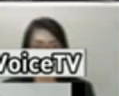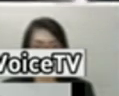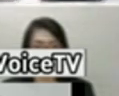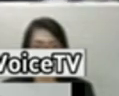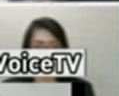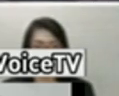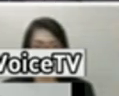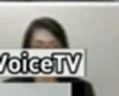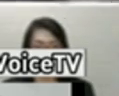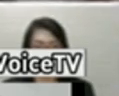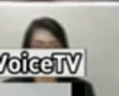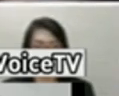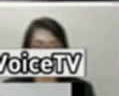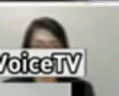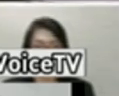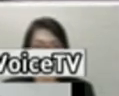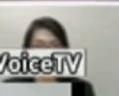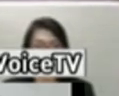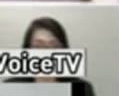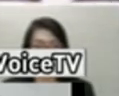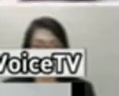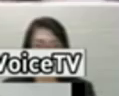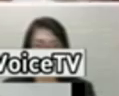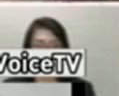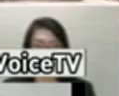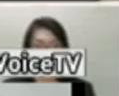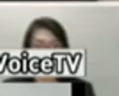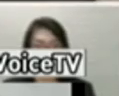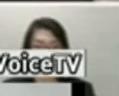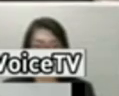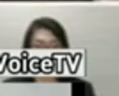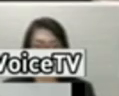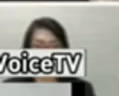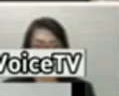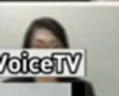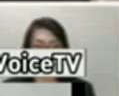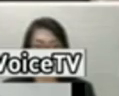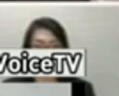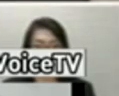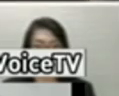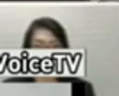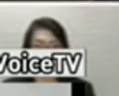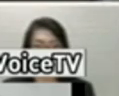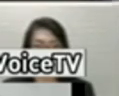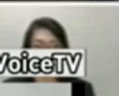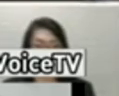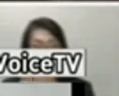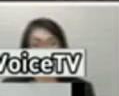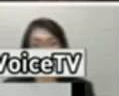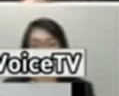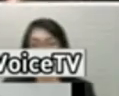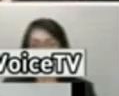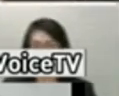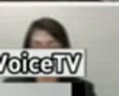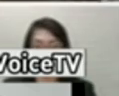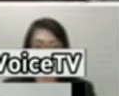ฮะคือคุณคิดว่าคนดิฟแล้วคุณเทพไทย เก่งกว่าอีก แล้วกลายเป็นสุดท้ายตอนจบคุณเทพไทยหล่อสุด